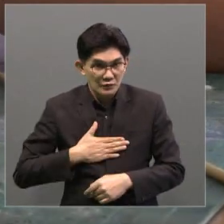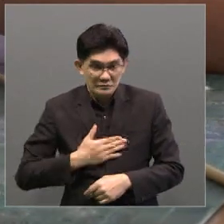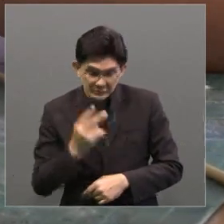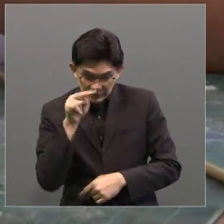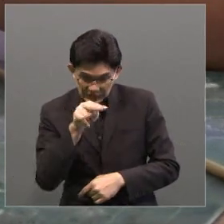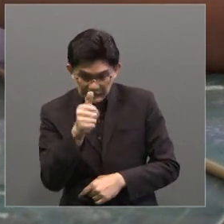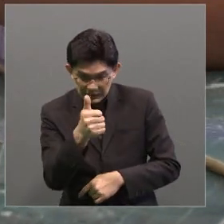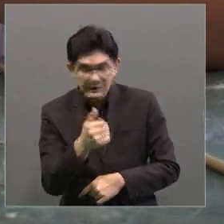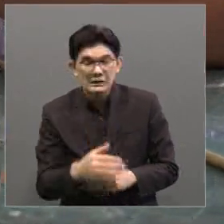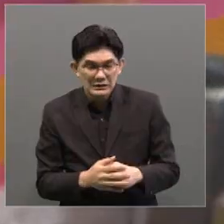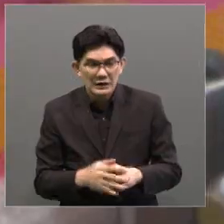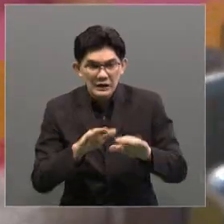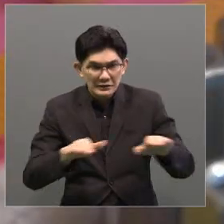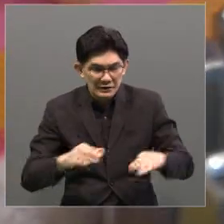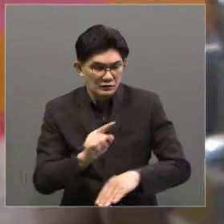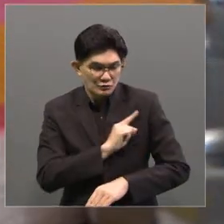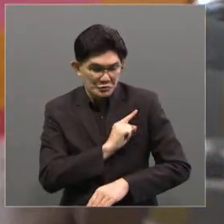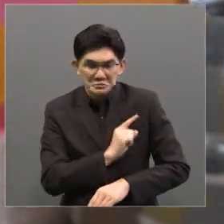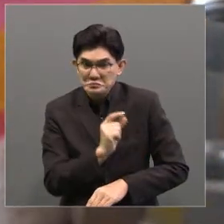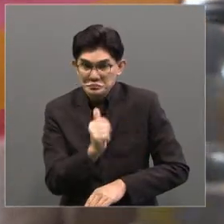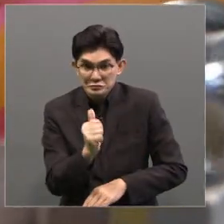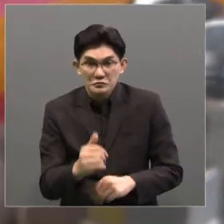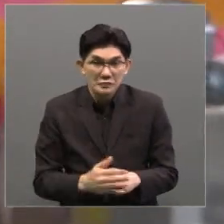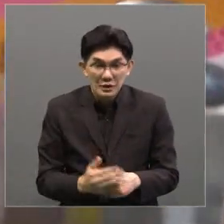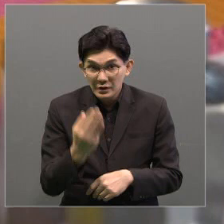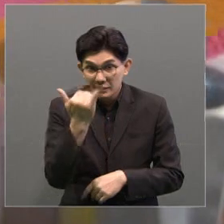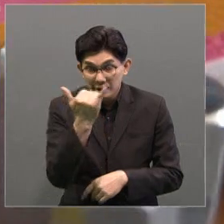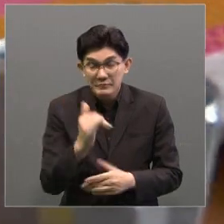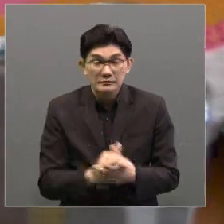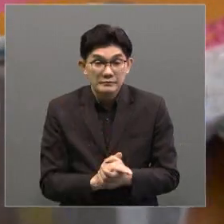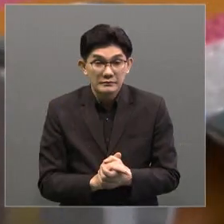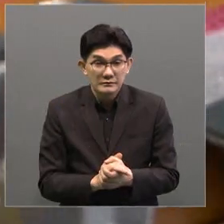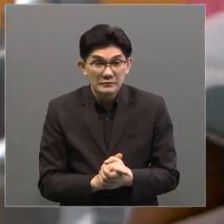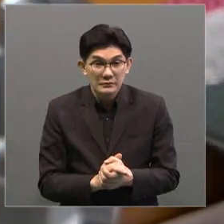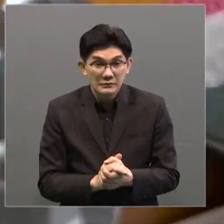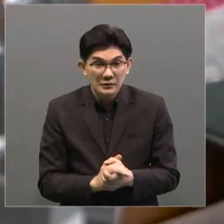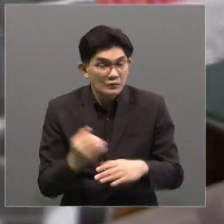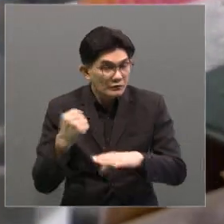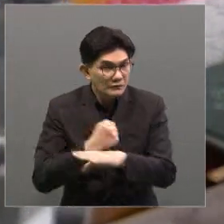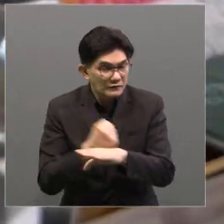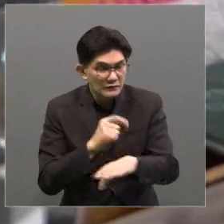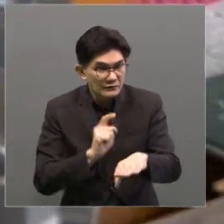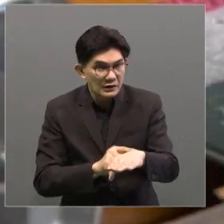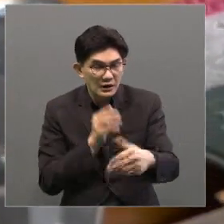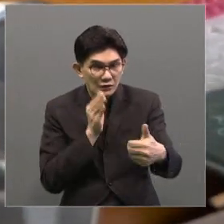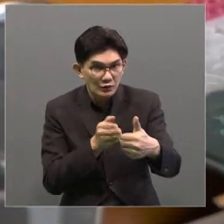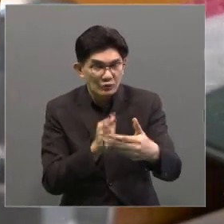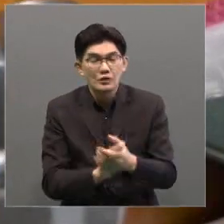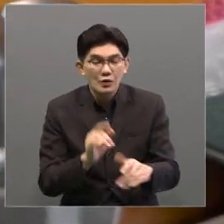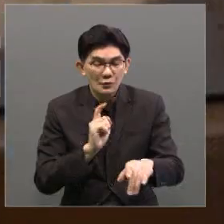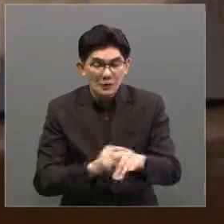ผัสแล้วก็จะเป็นเด็กที่มีความรับผิดชอบสูงนะครับเนื่องจากว่าเขาจะต้องมาซ้อมตรงเวลานะครับมีเว